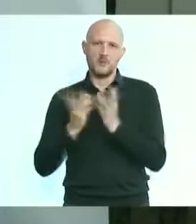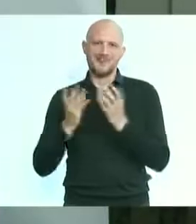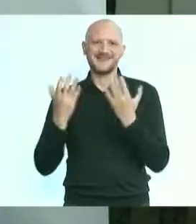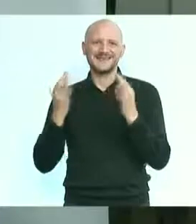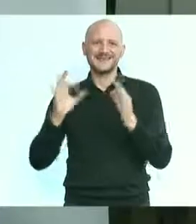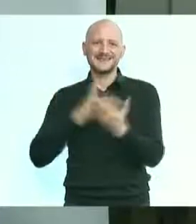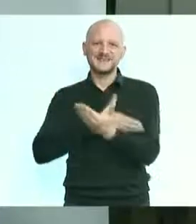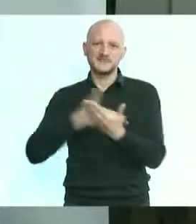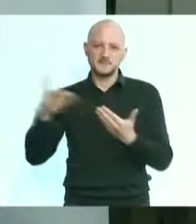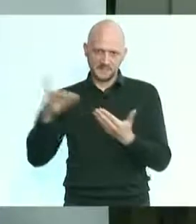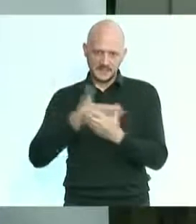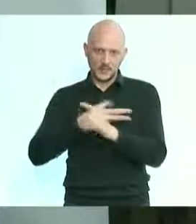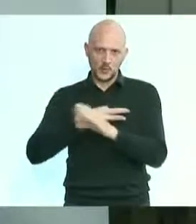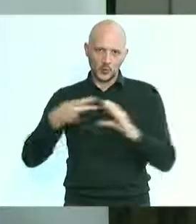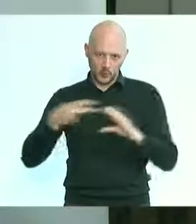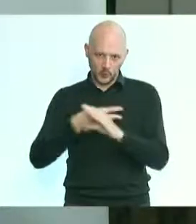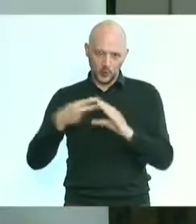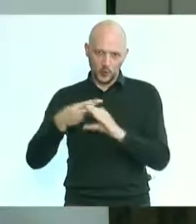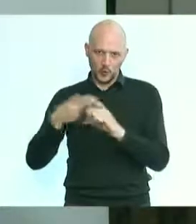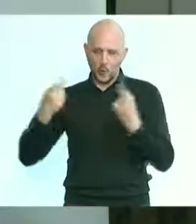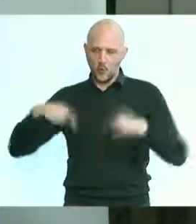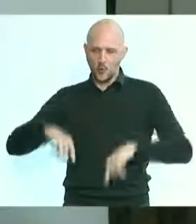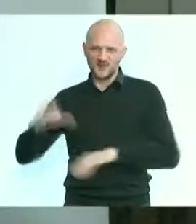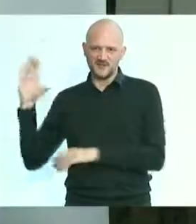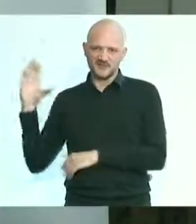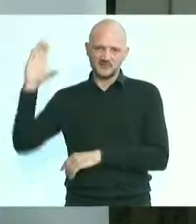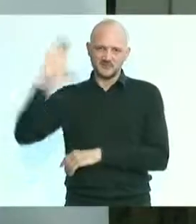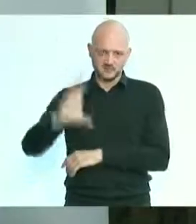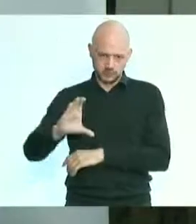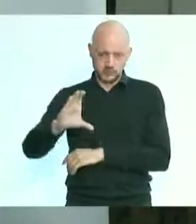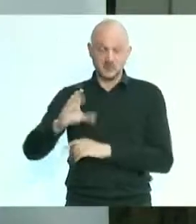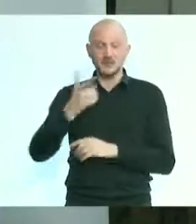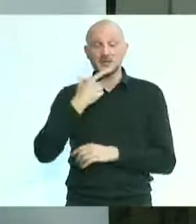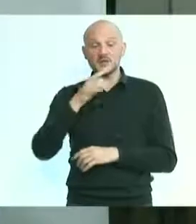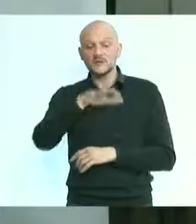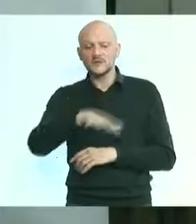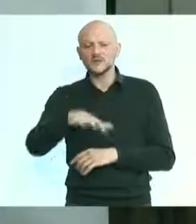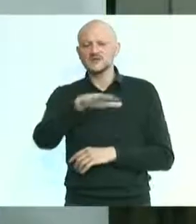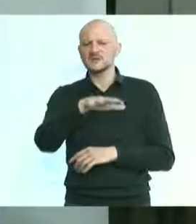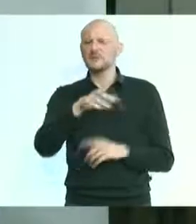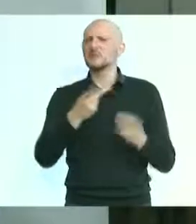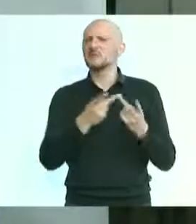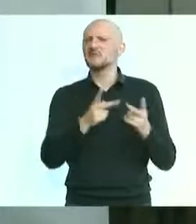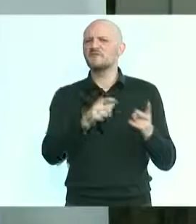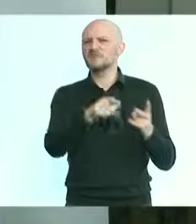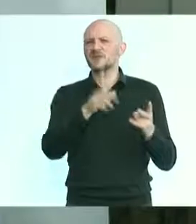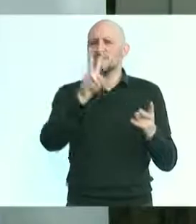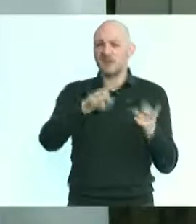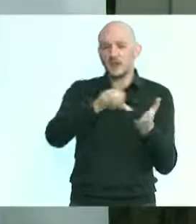sont pris en charge par l'État, je tiens à le redire. Hein. Donc à la charge des collectivités, c'est 107